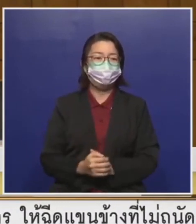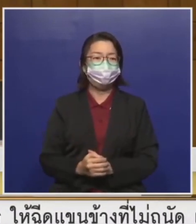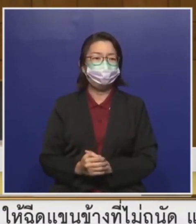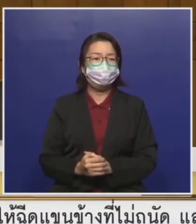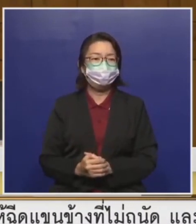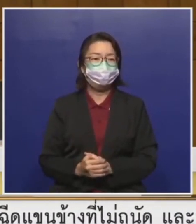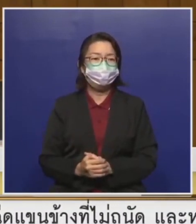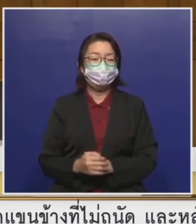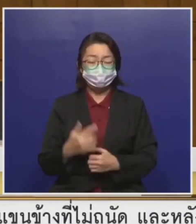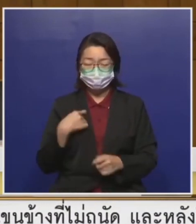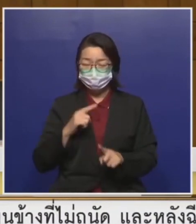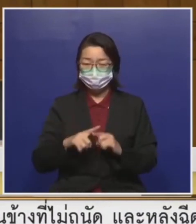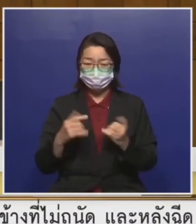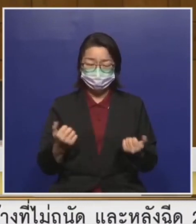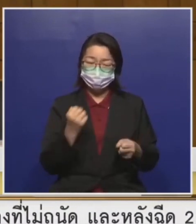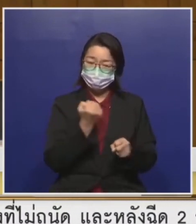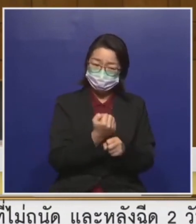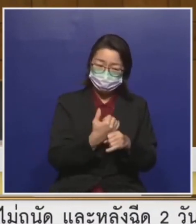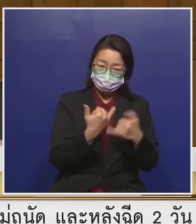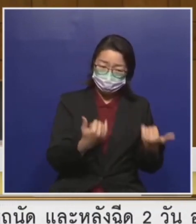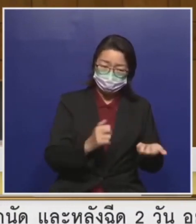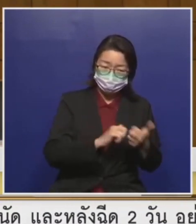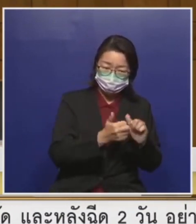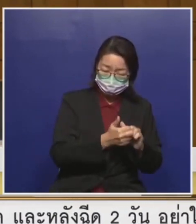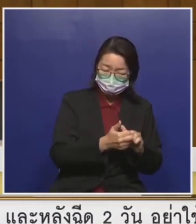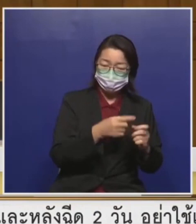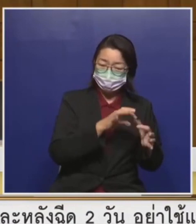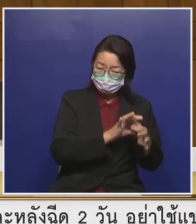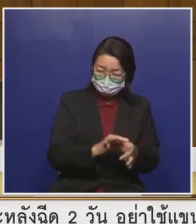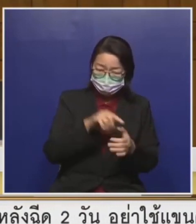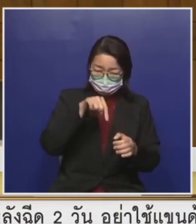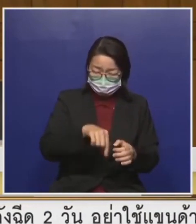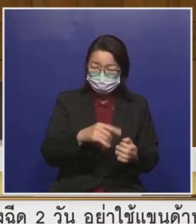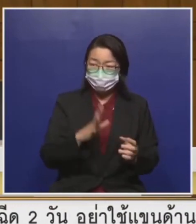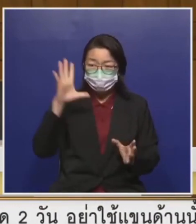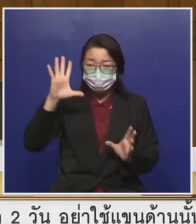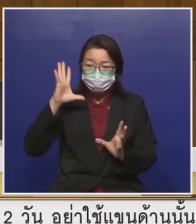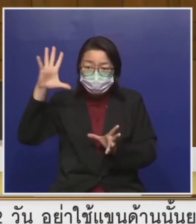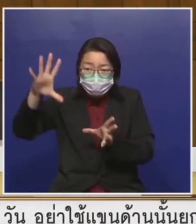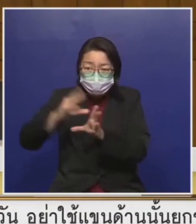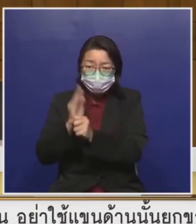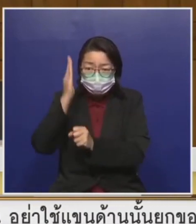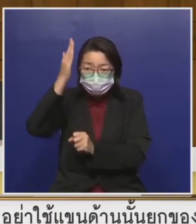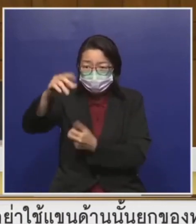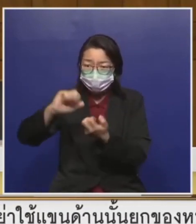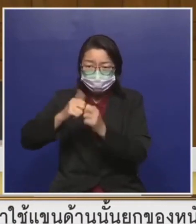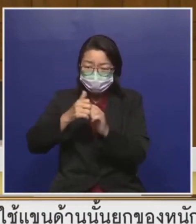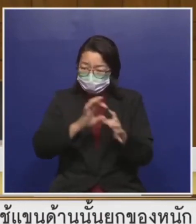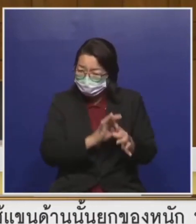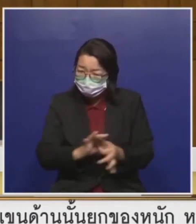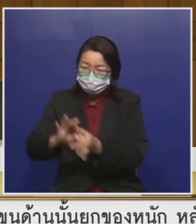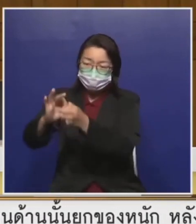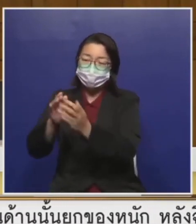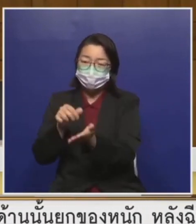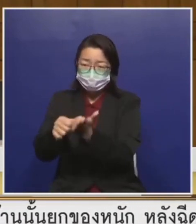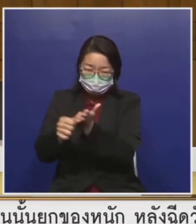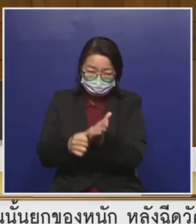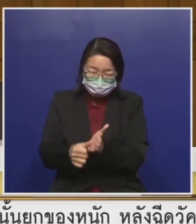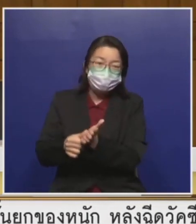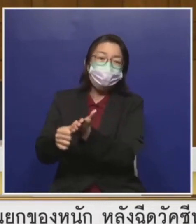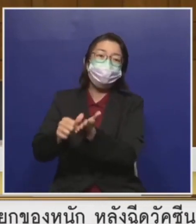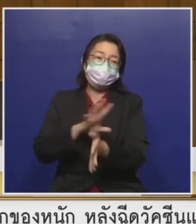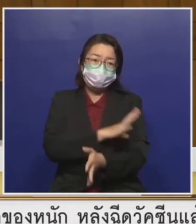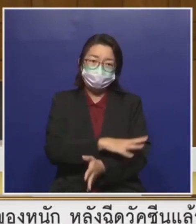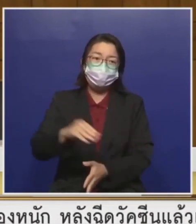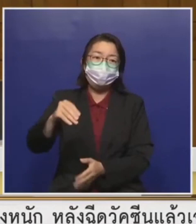ได้แต่เราทำเพื่อวันนี้แก้ปัญหาวันนี้และทำเพื่ออนาคตไปได้ด้วยจะดีกว่าไหมครับเพราะนั้นการพูดจา